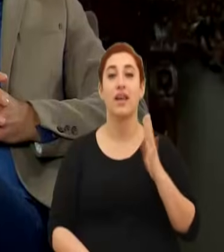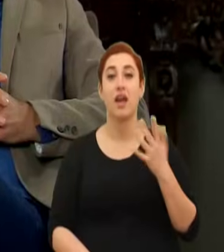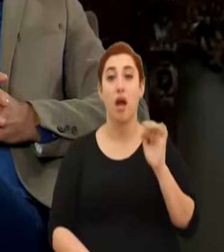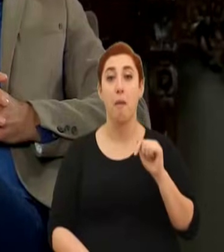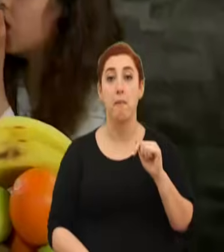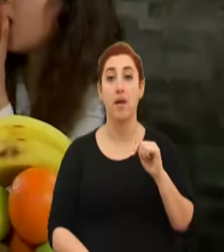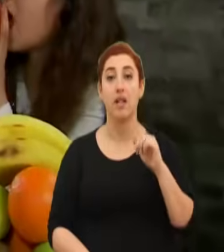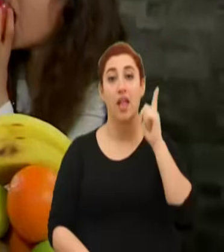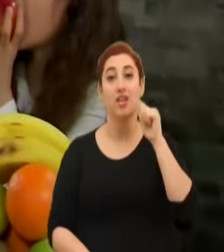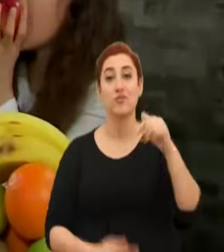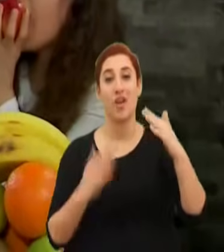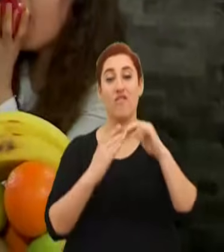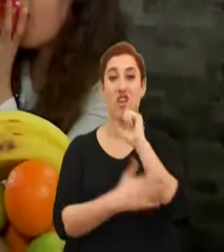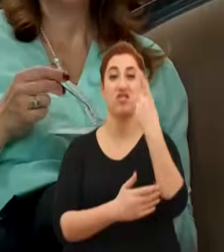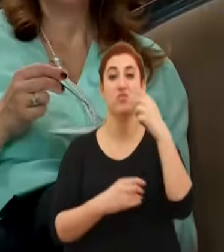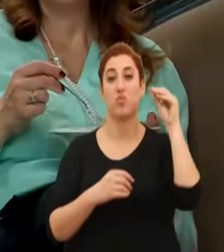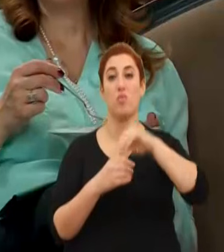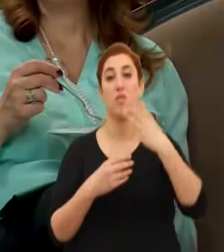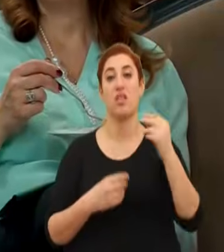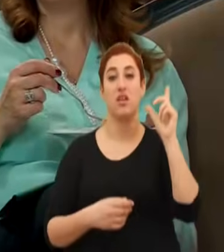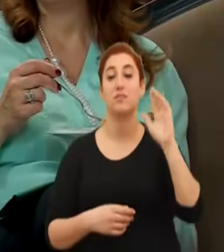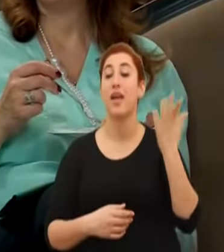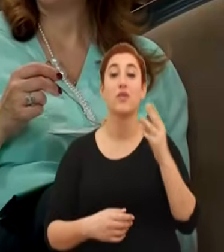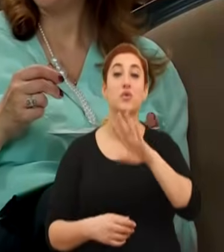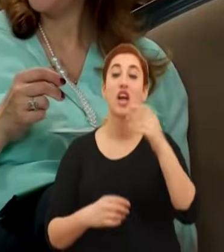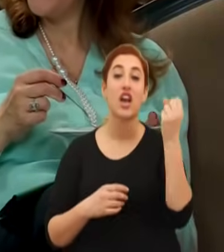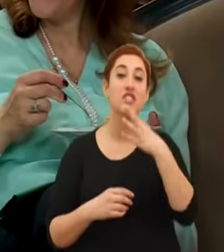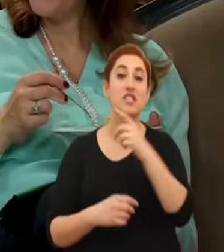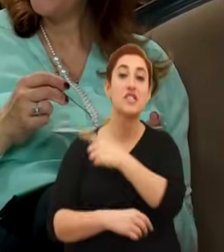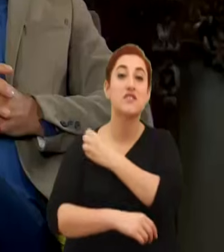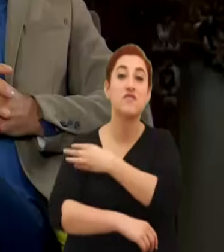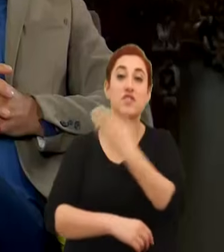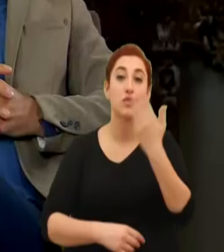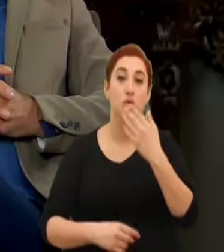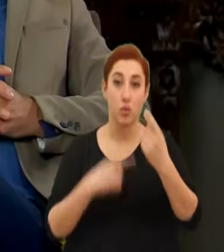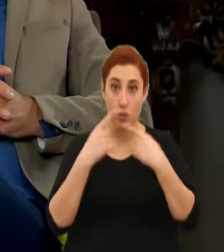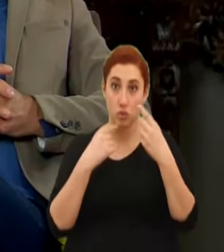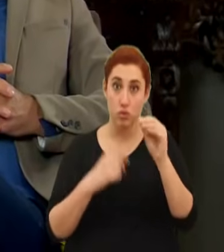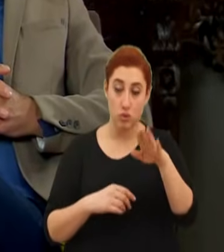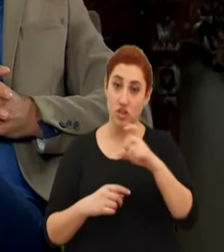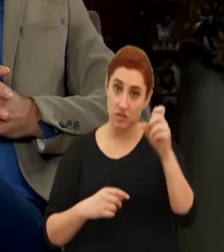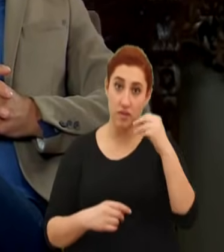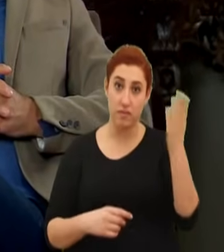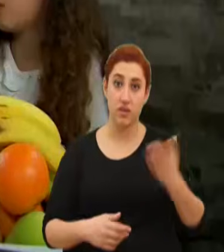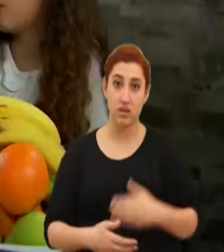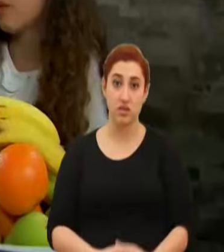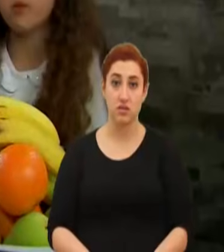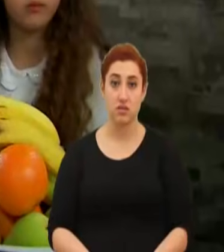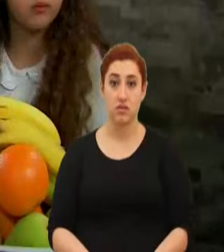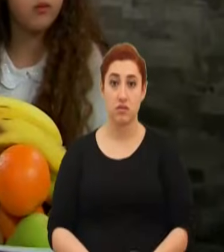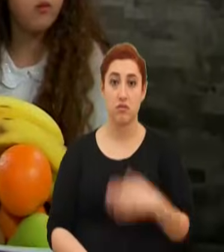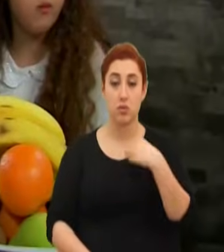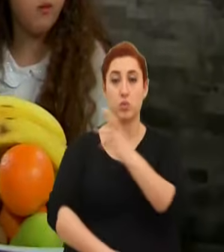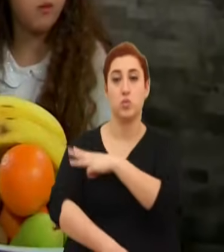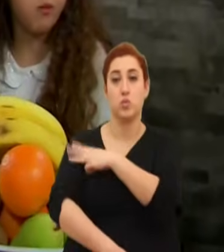Yani ama lazım bu eve uşak. Uşaklar kaça gidiyorsunuz bakalım? Konuşun çocuklar, cevap verin bakayım.